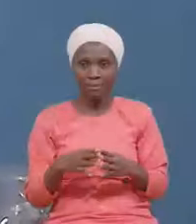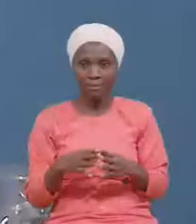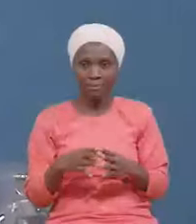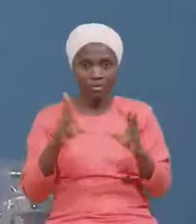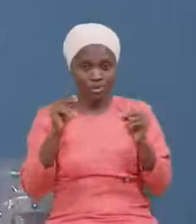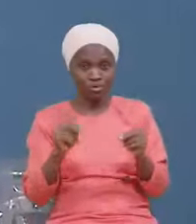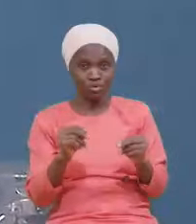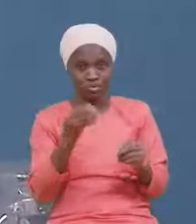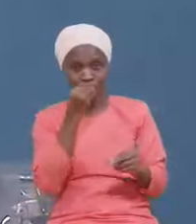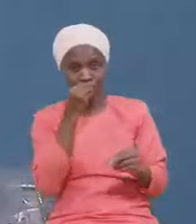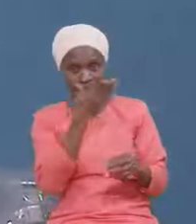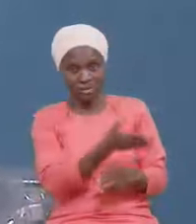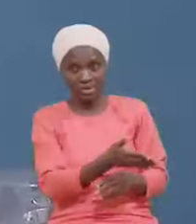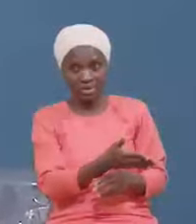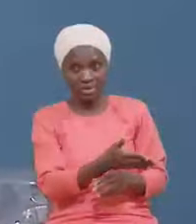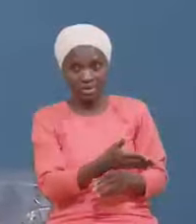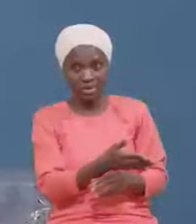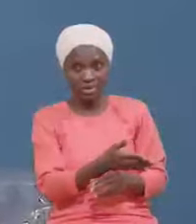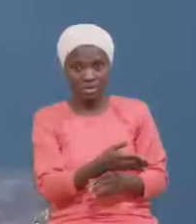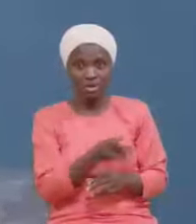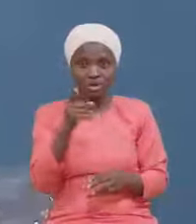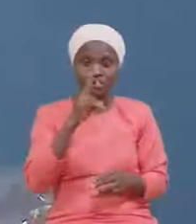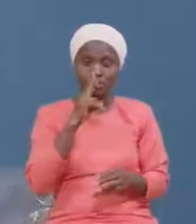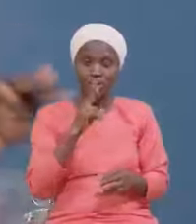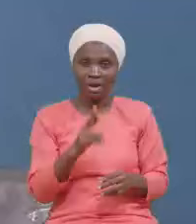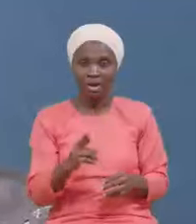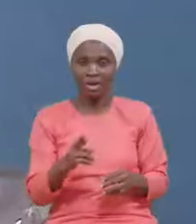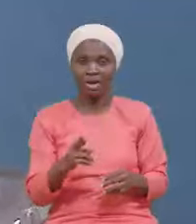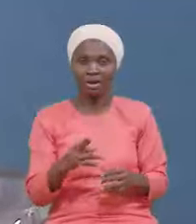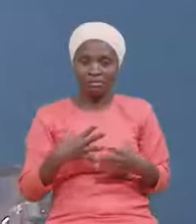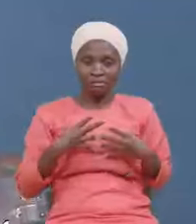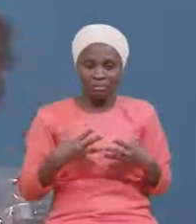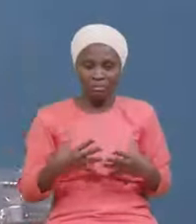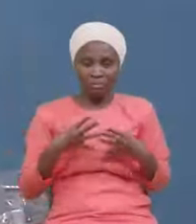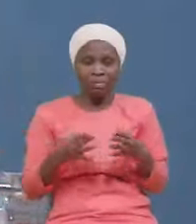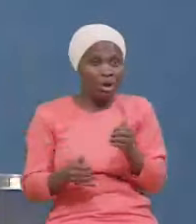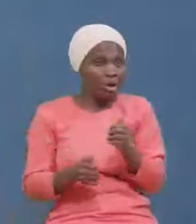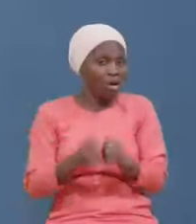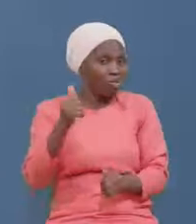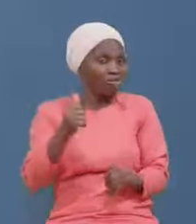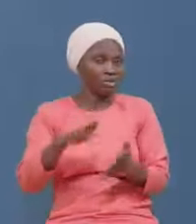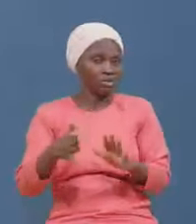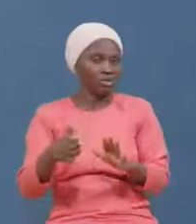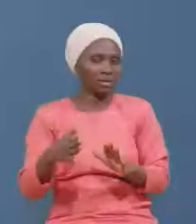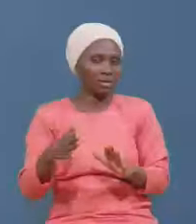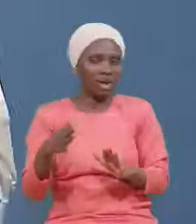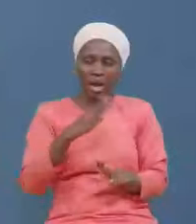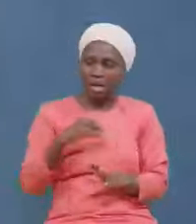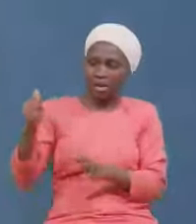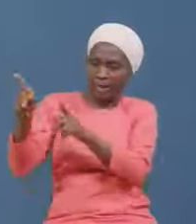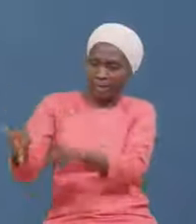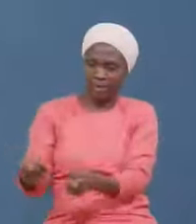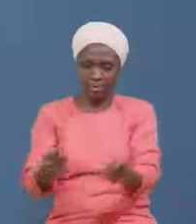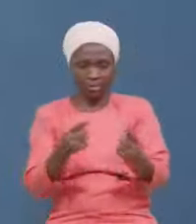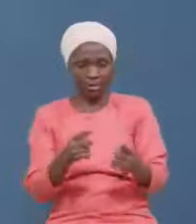food. ఏ అడుగులు లేవు. You are being suffocated to death. మీరు ఊపిరాడక బాధపడుతున్నారు. The person comes to